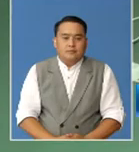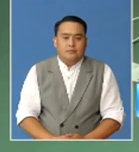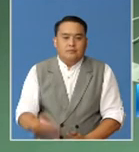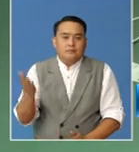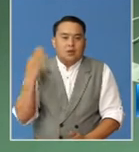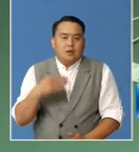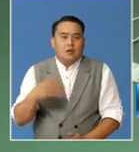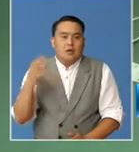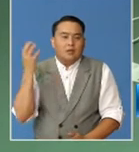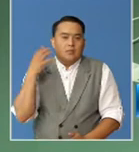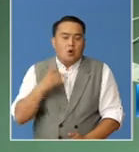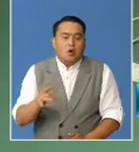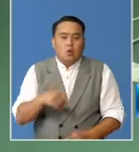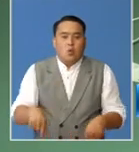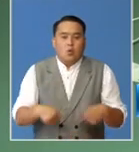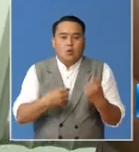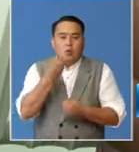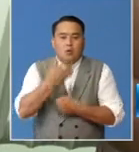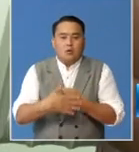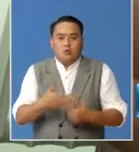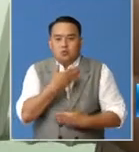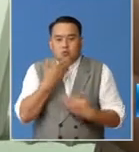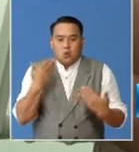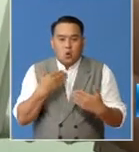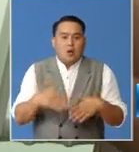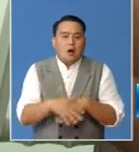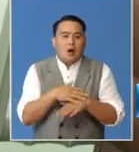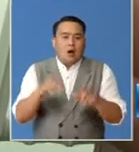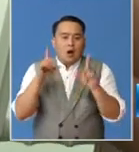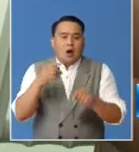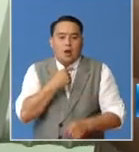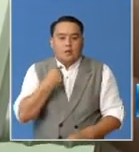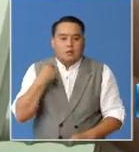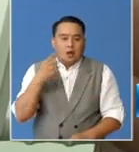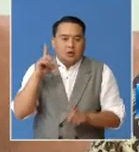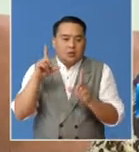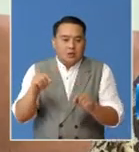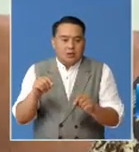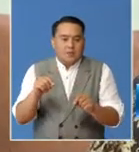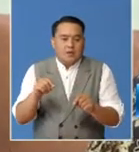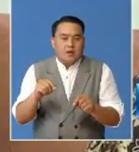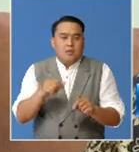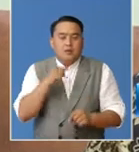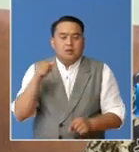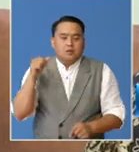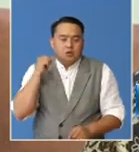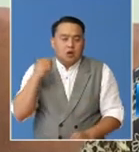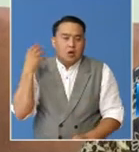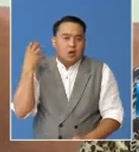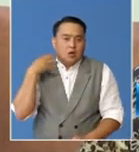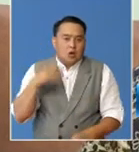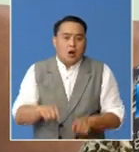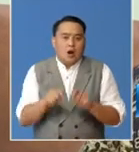Бұрындары Кербұлақ ауданында оңалту орталығы жоқ еді. Ел жұрт салпақтап Алматы мен Талдықорғанға баратын. Былтыр Сарыөзектен орталық